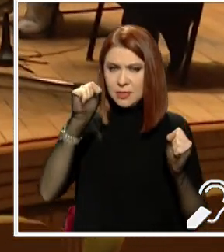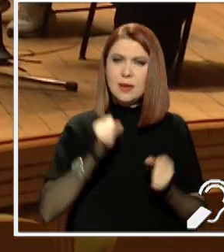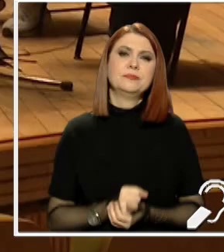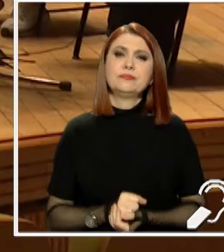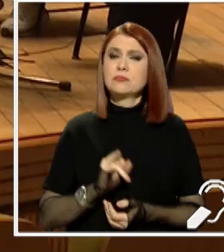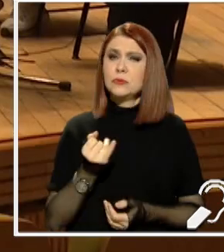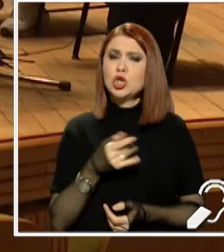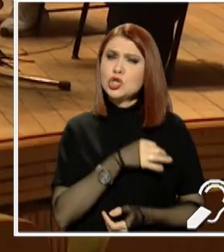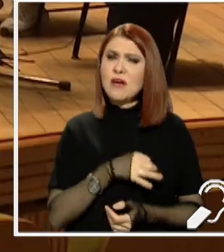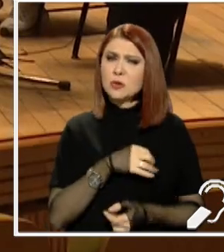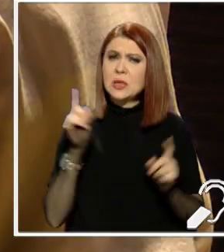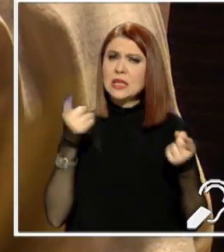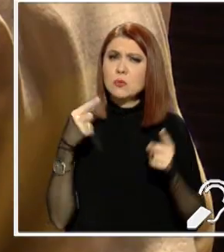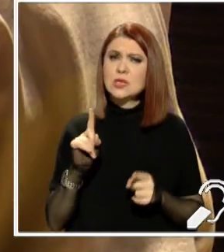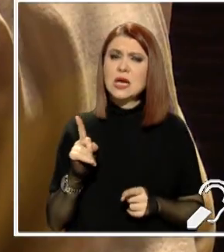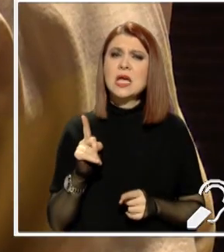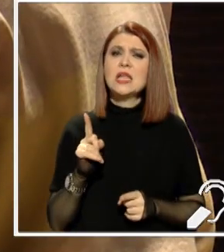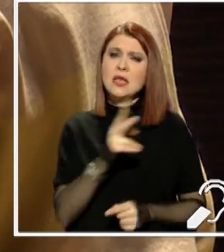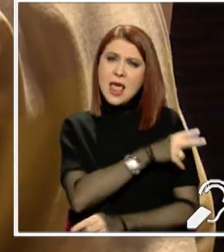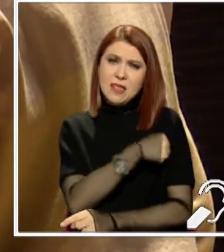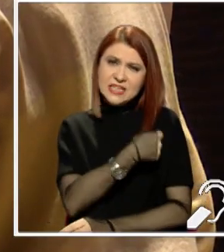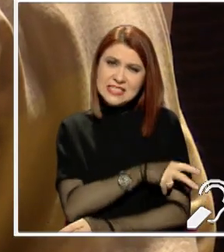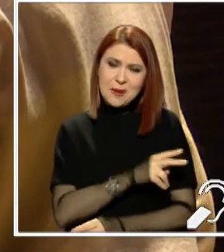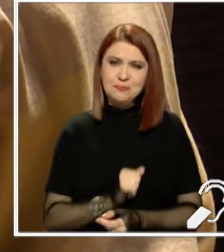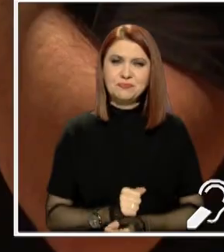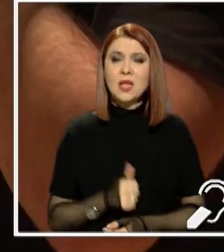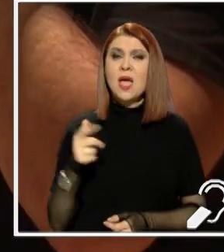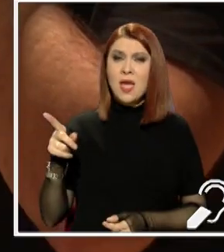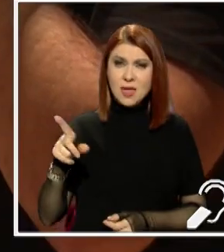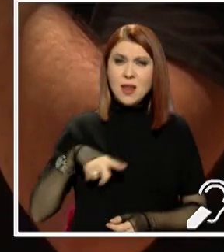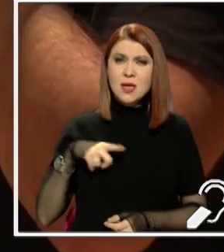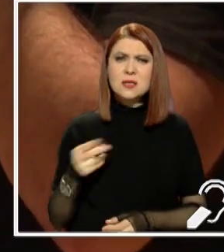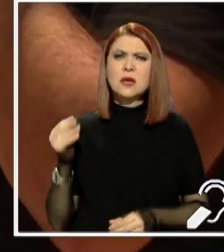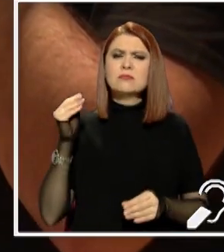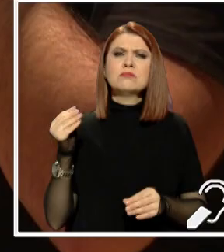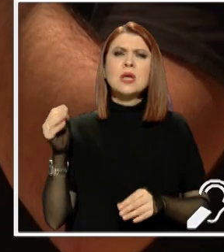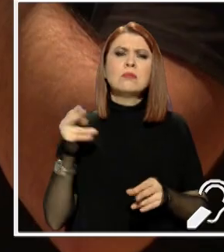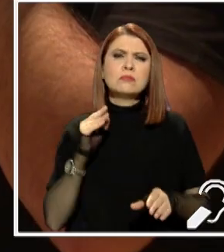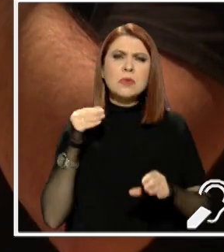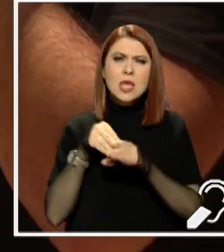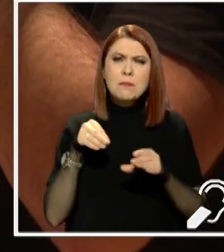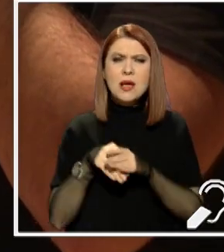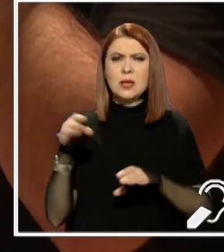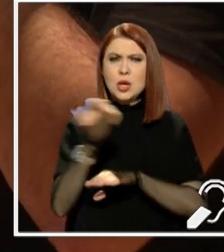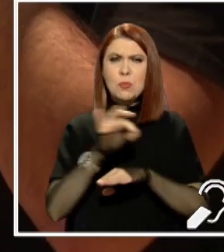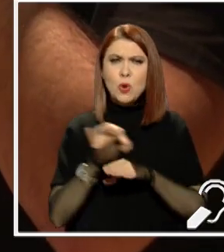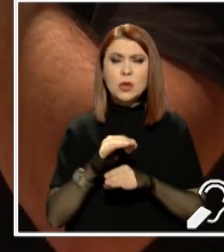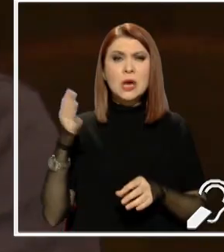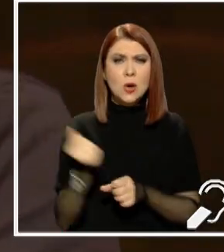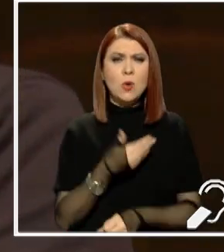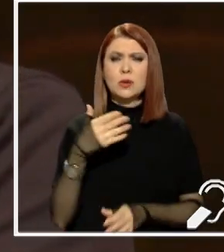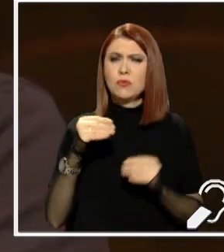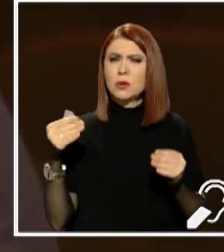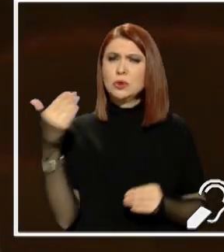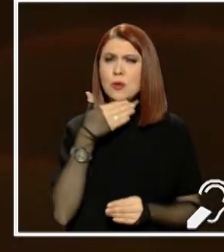Olanda, și la Academia de Muzică din Basel, Elveția. Alex este implicat într-o serie de proiecte premiate cu Grammy. Cel mai nou album